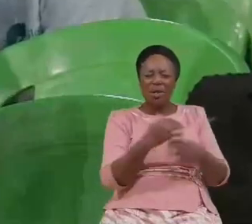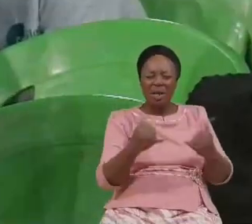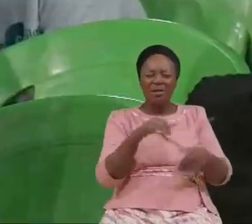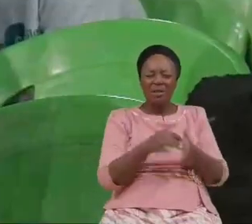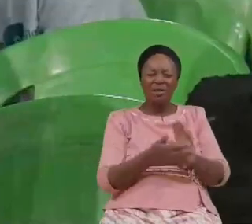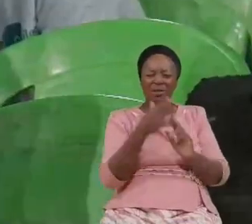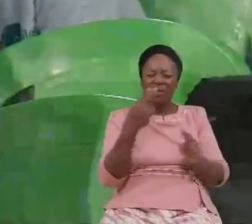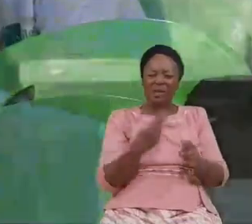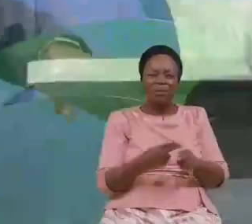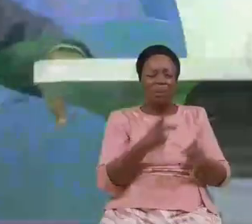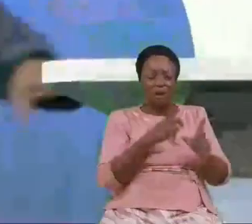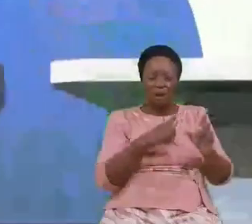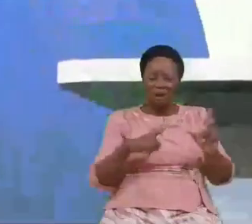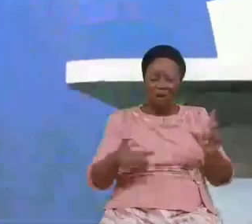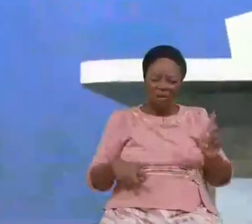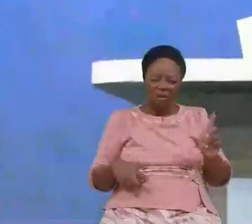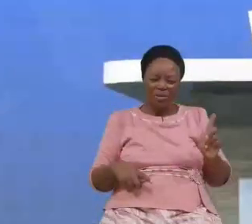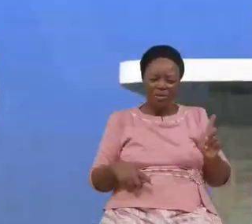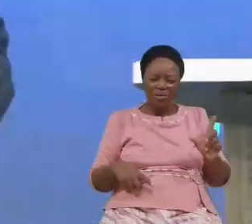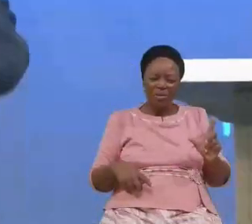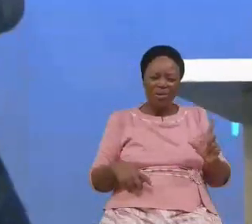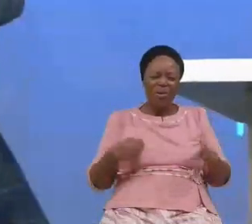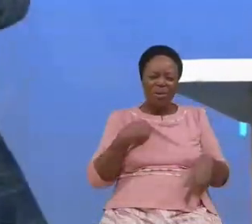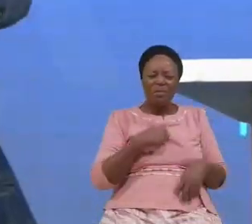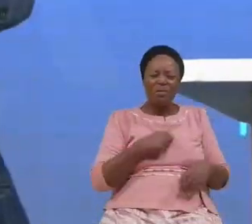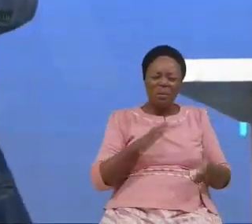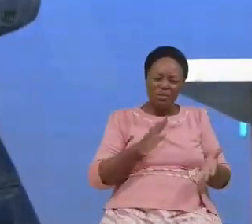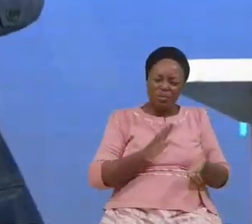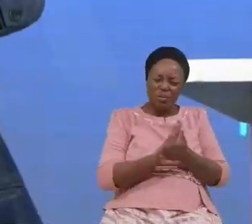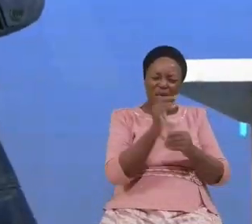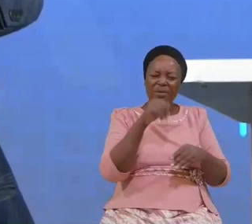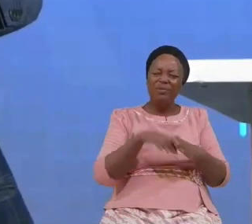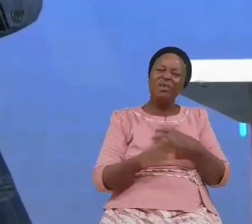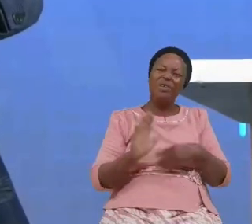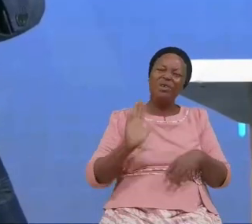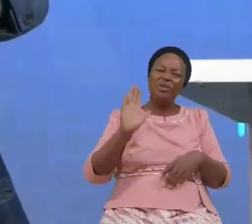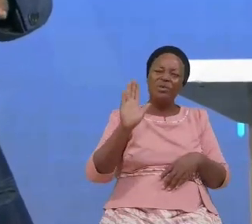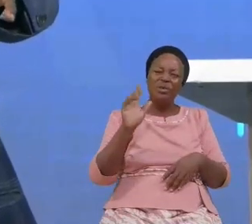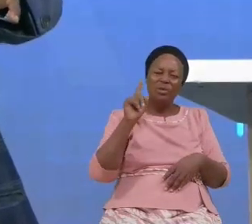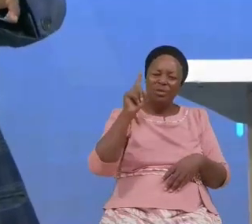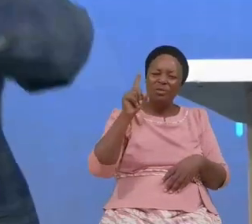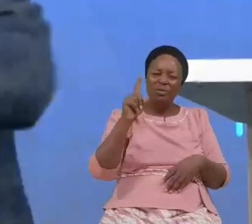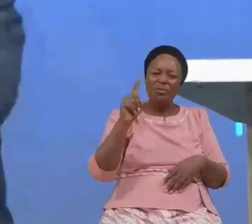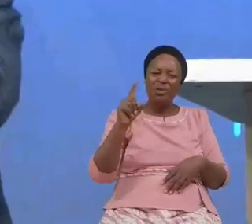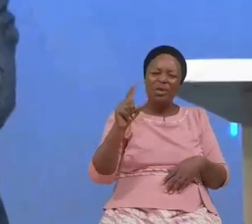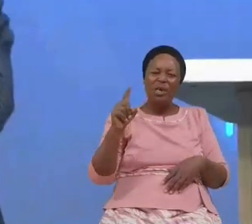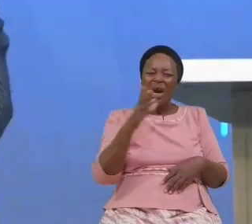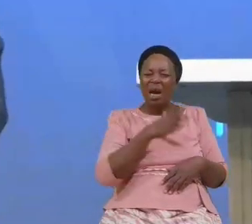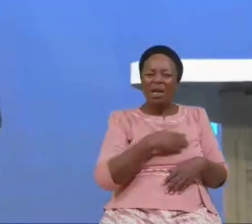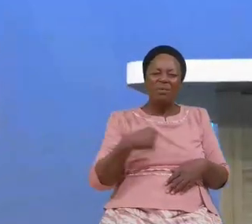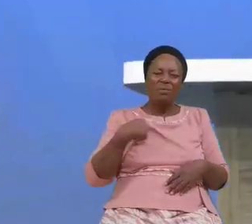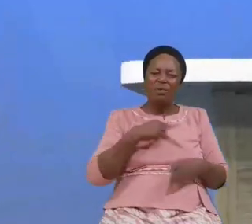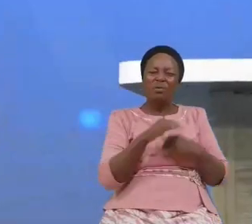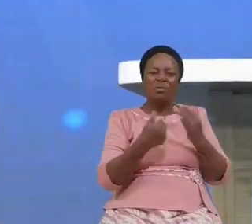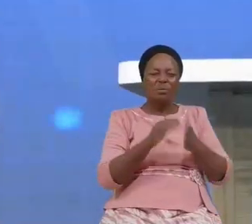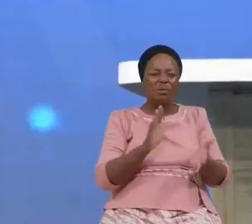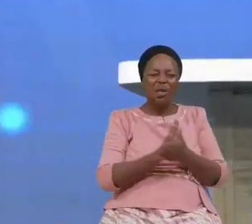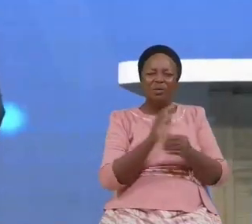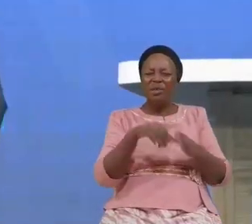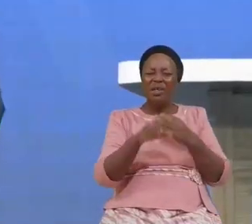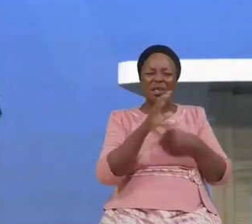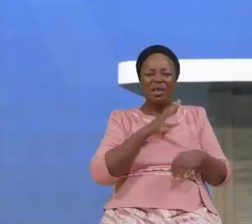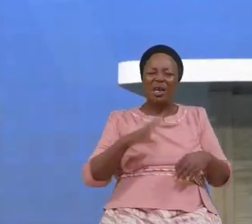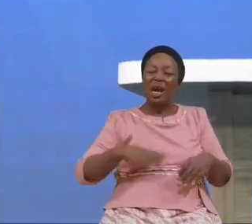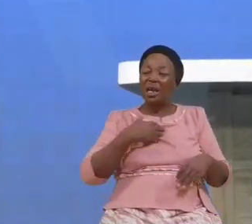Seigneur nous croyons en toi eux aussi croient en Christ et je prie